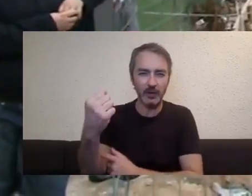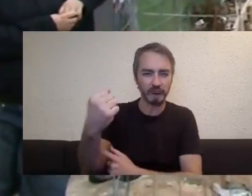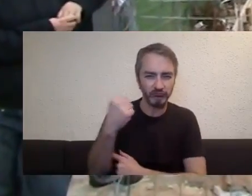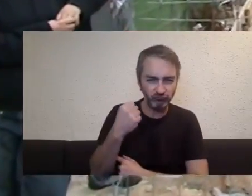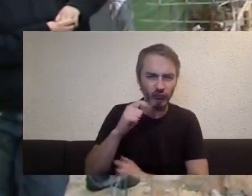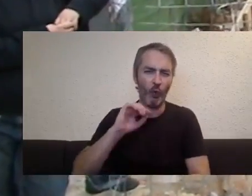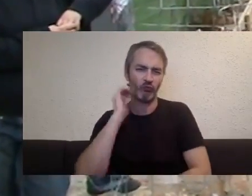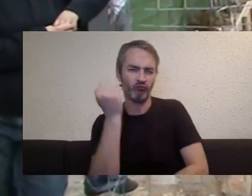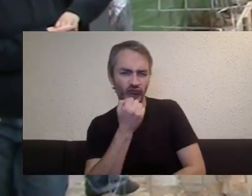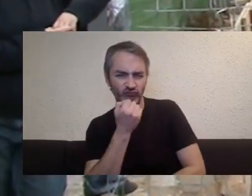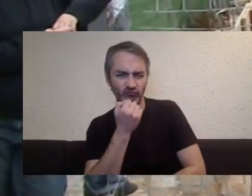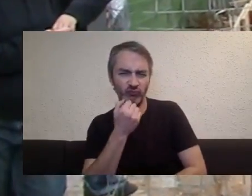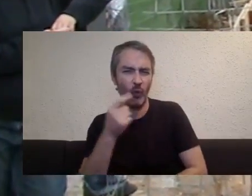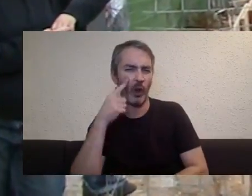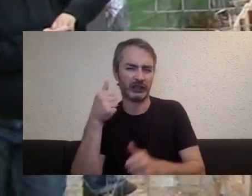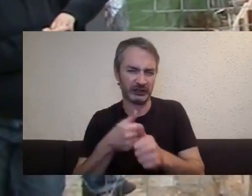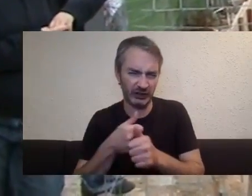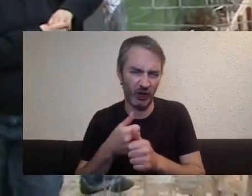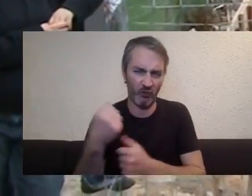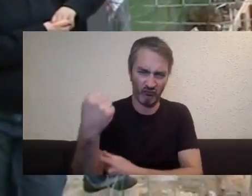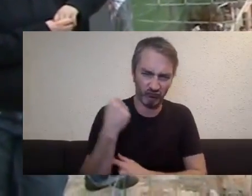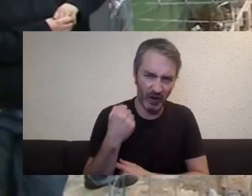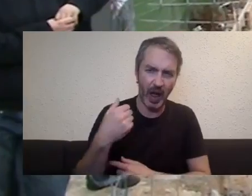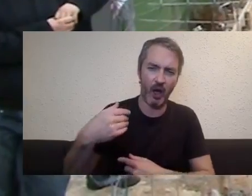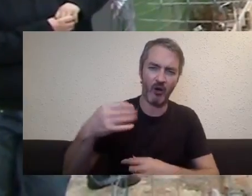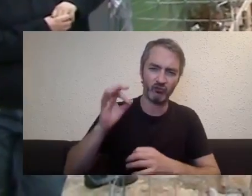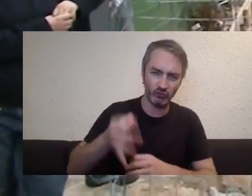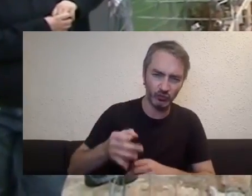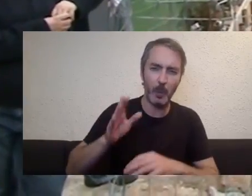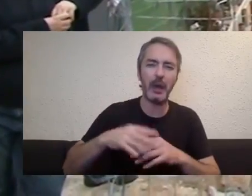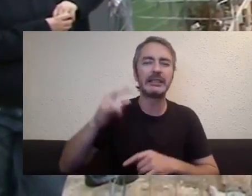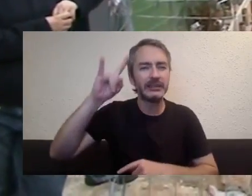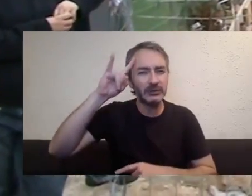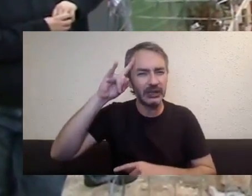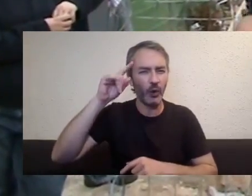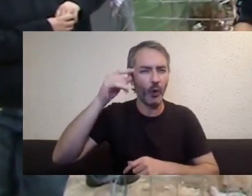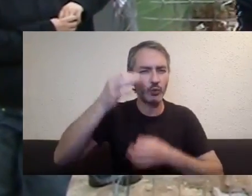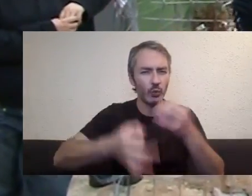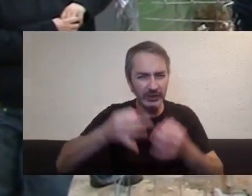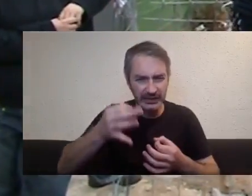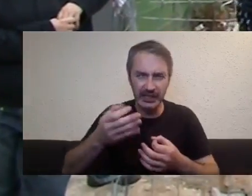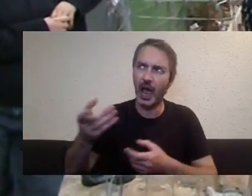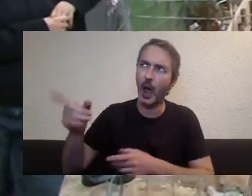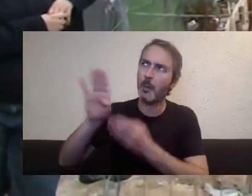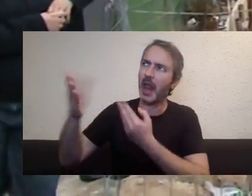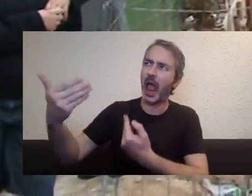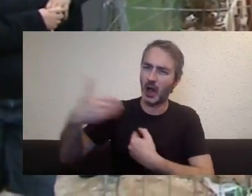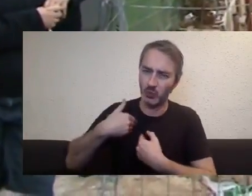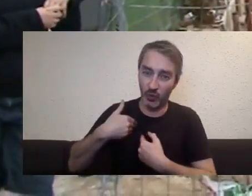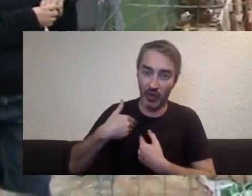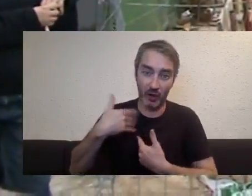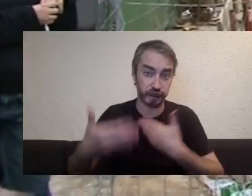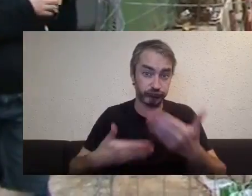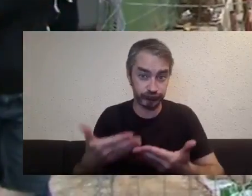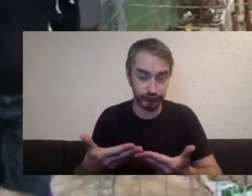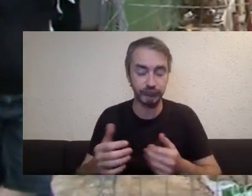baixar, es va queixar, es va oferir com a testimonis, com a no sé què, en el cas que s'iniciés un procediment judicial contra la policia per el tipus de desallotjament que